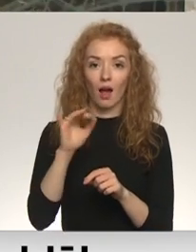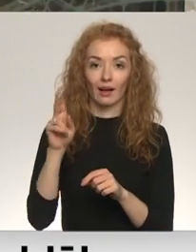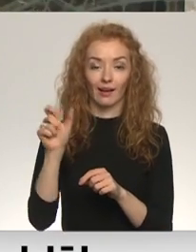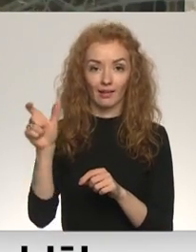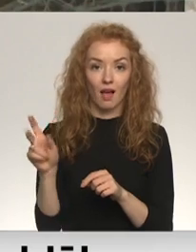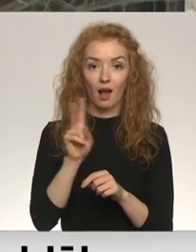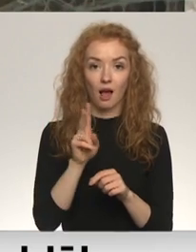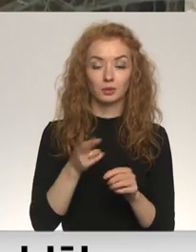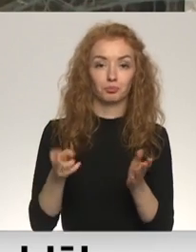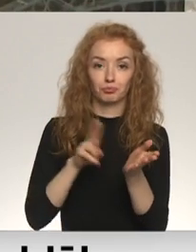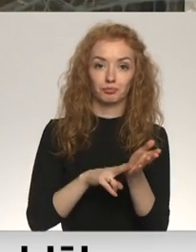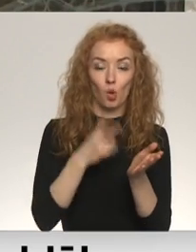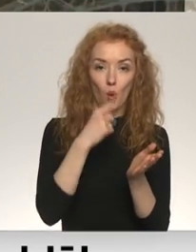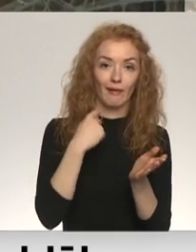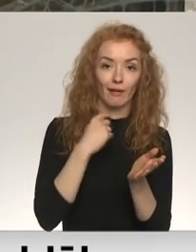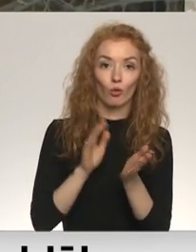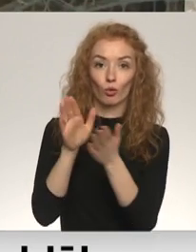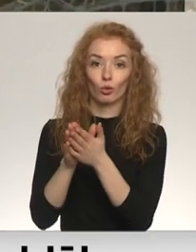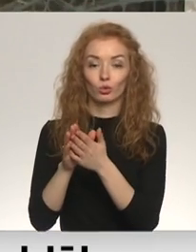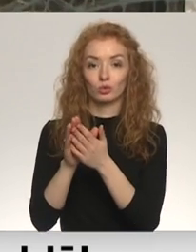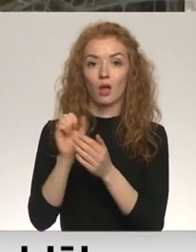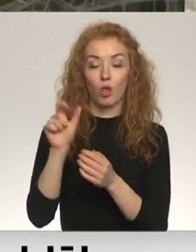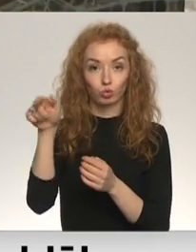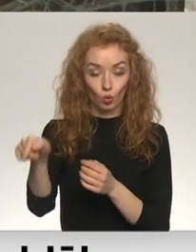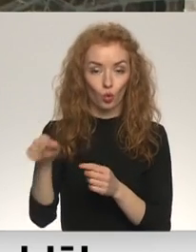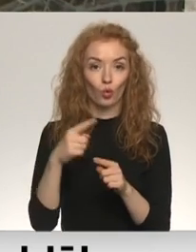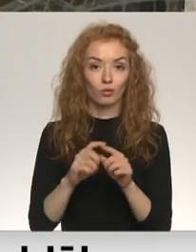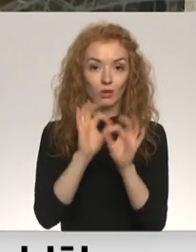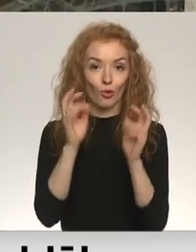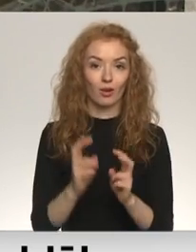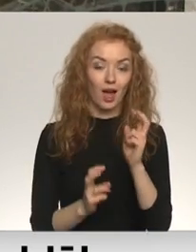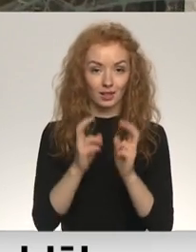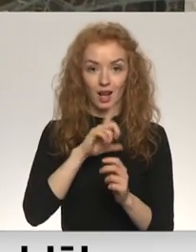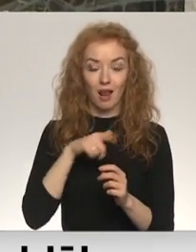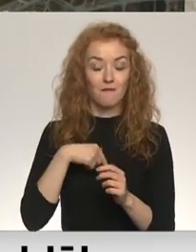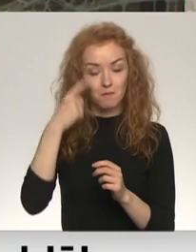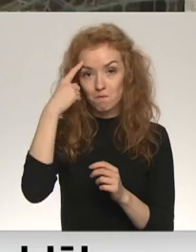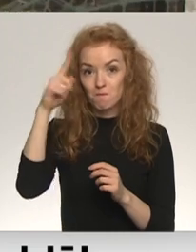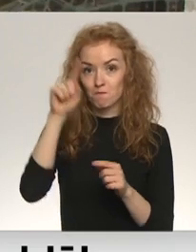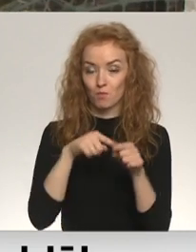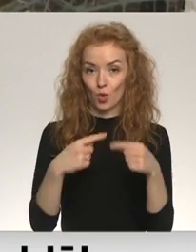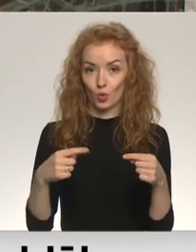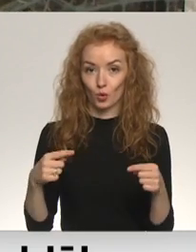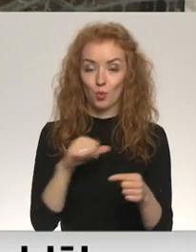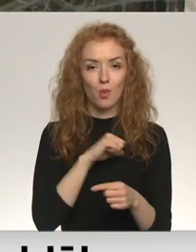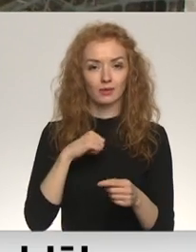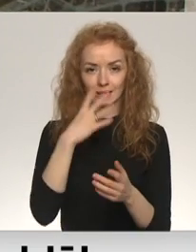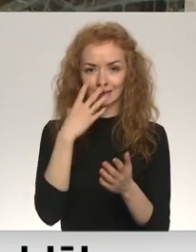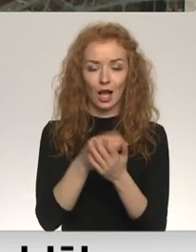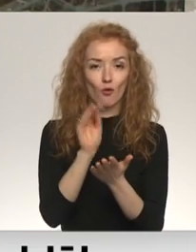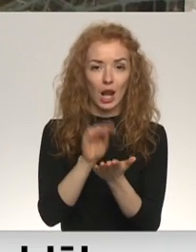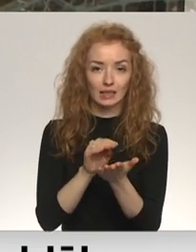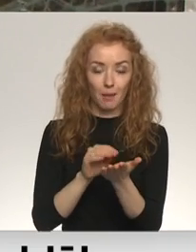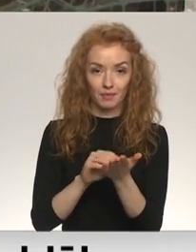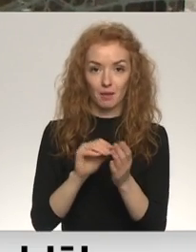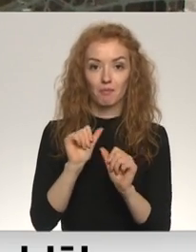Rīgas pārcēlusies uz Alsungas pagastu, sākus ražot Latvijai inovatīvu produktu, pēc pašas receptes